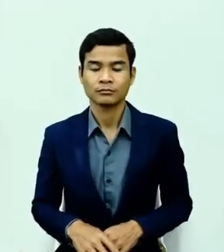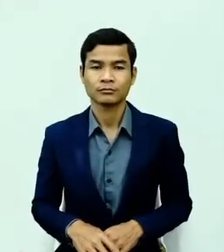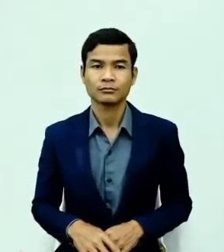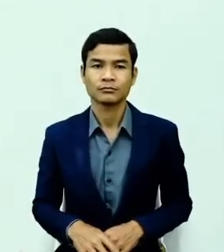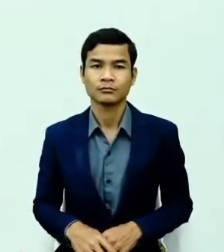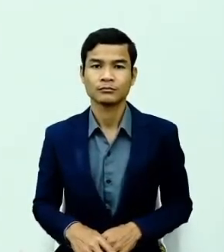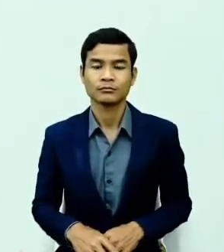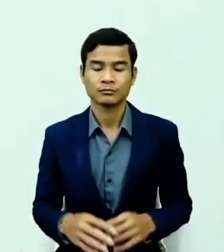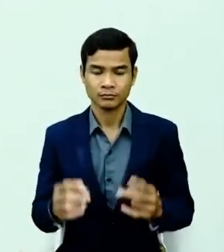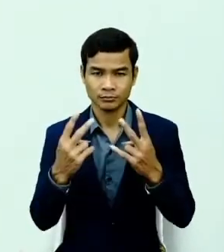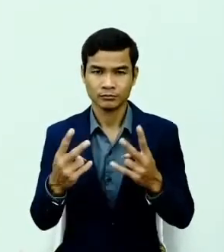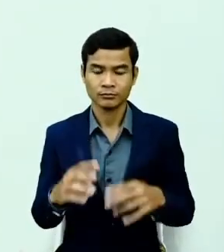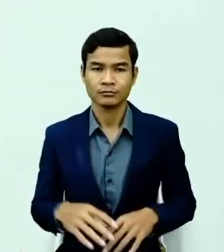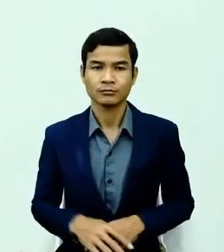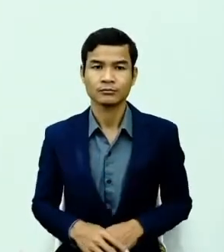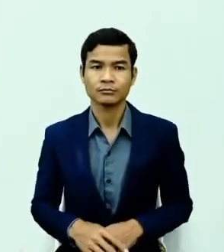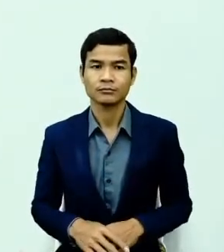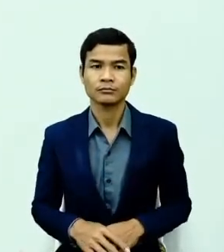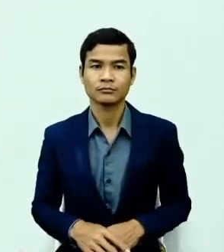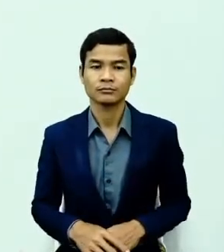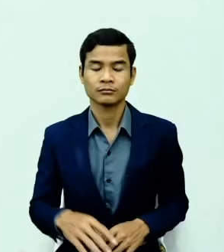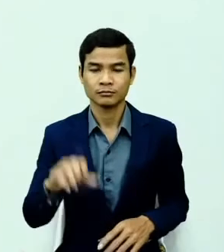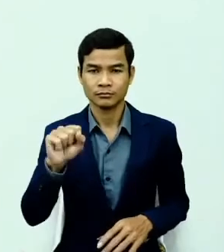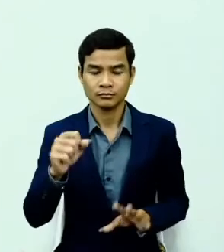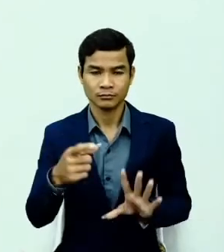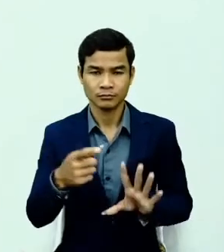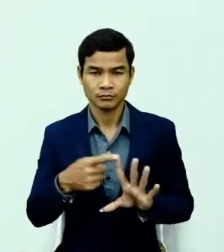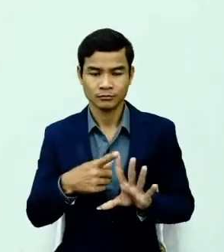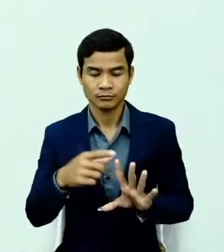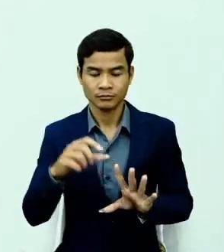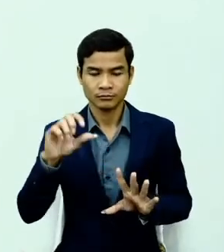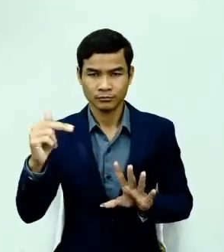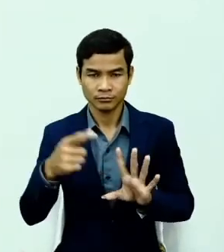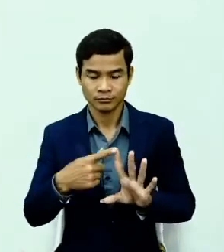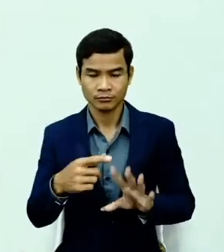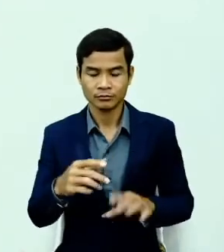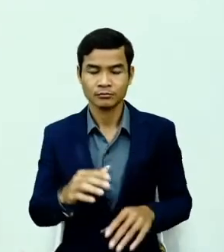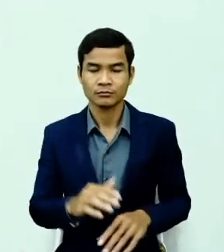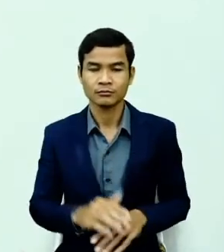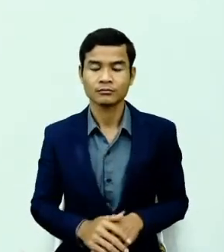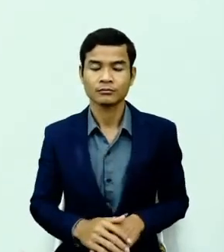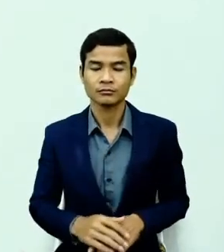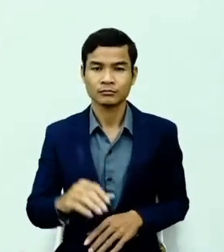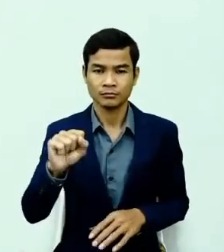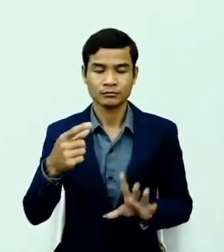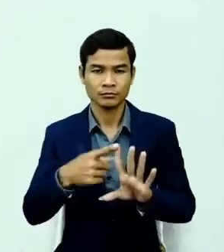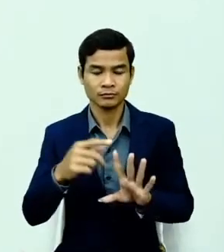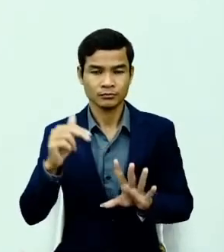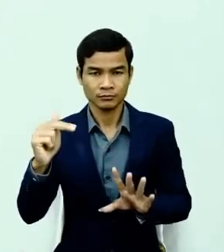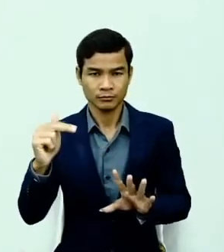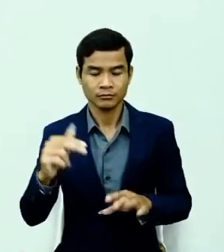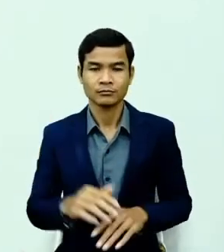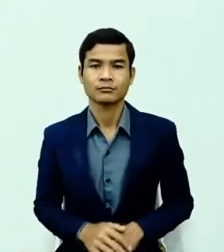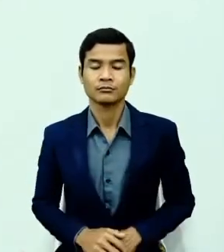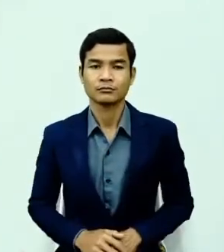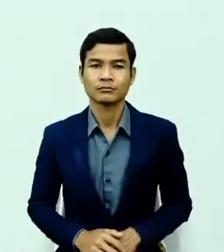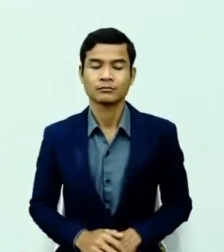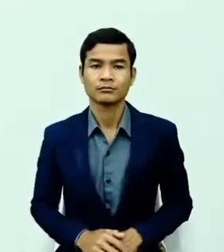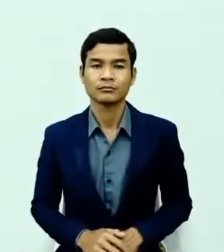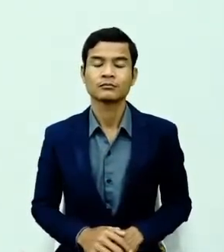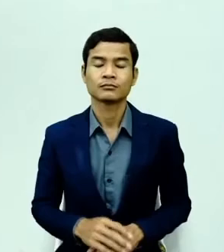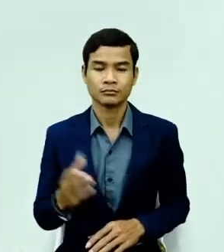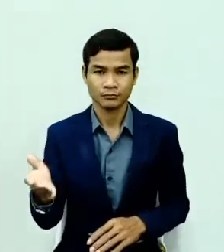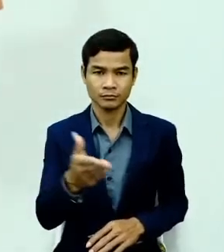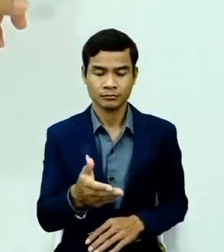ផ្ទៀងផ្ទាត់តៃទីតៃទីចា